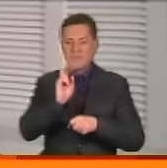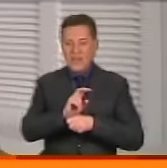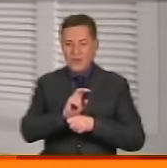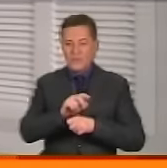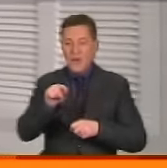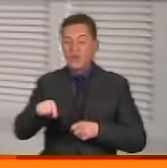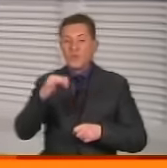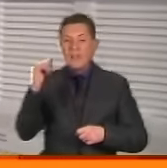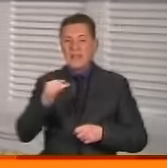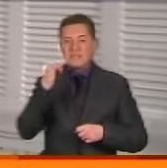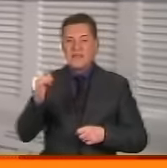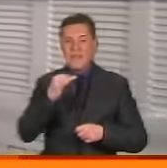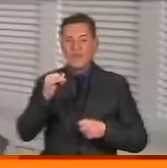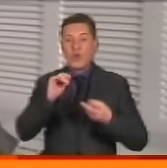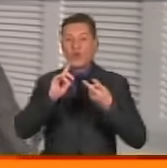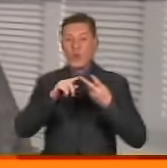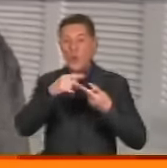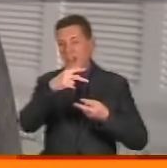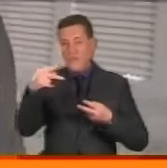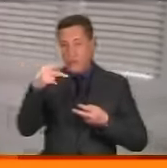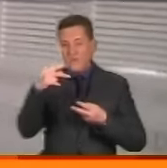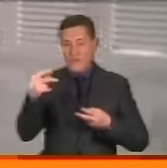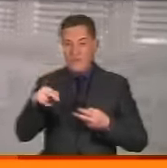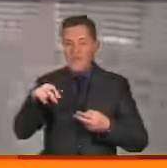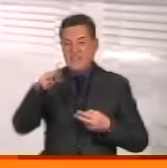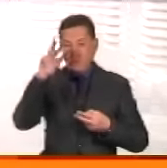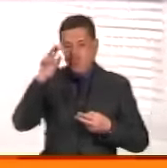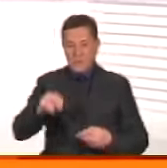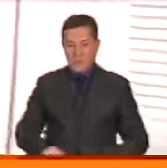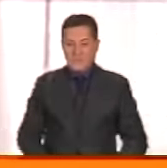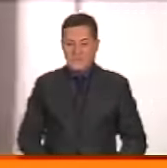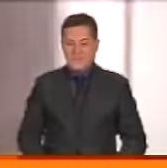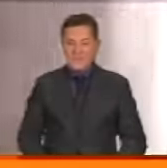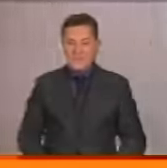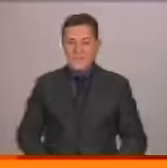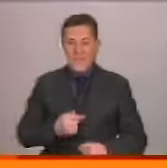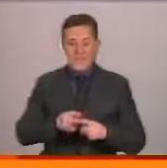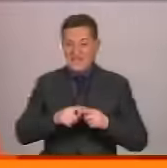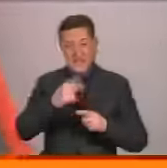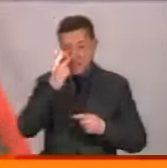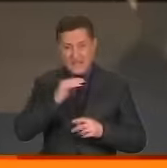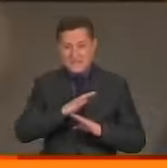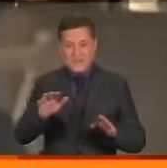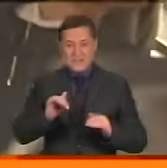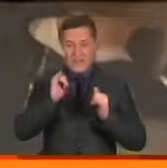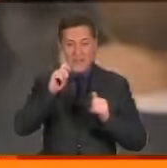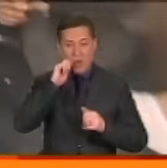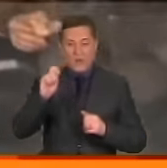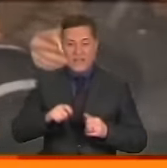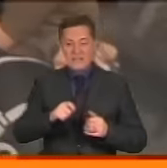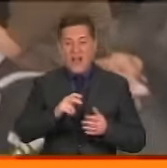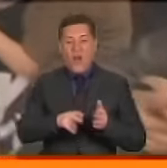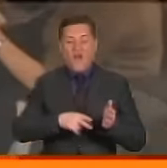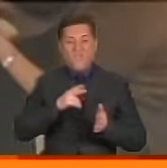тут найцікавіше, схоже, що другий поверх. А давайте піднімемось. Це ж незвично для українських. Вагон, наче